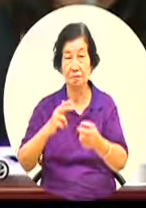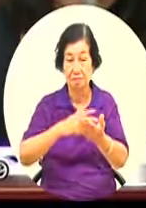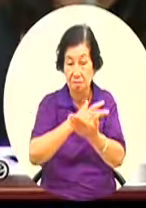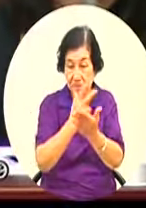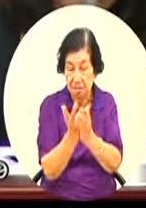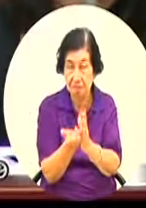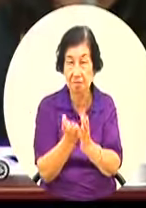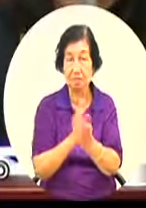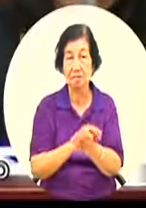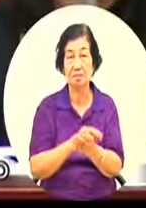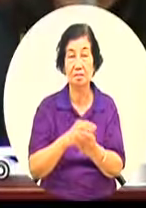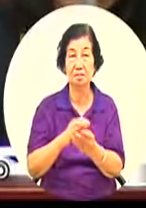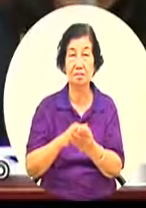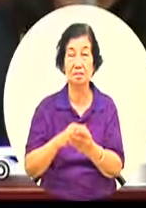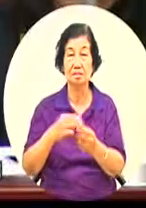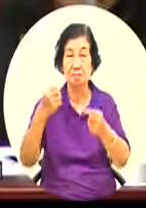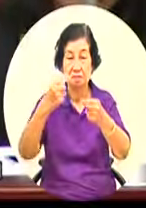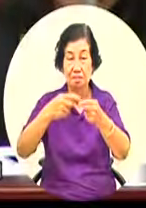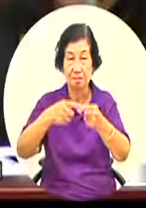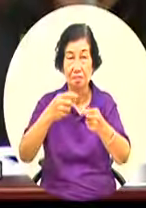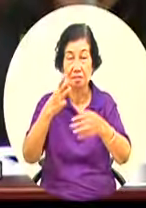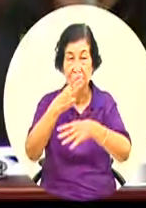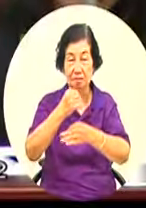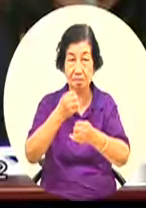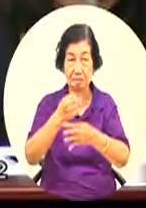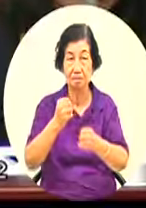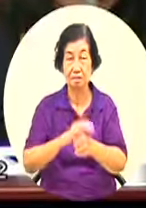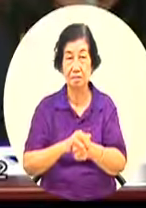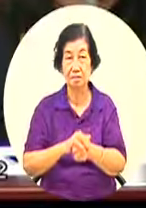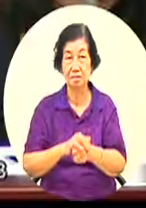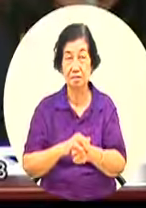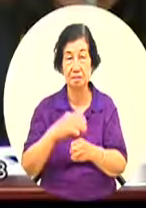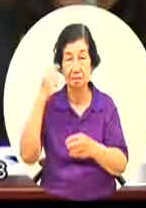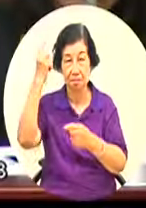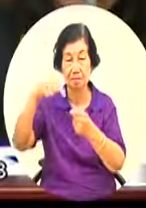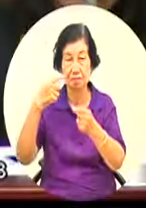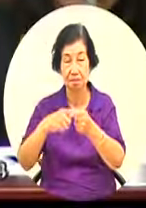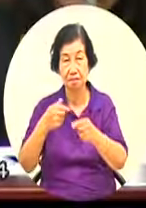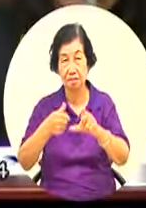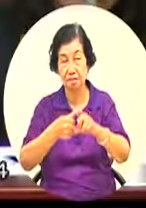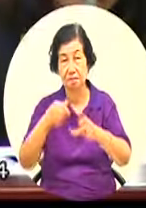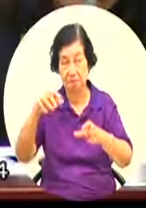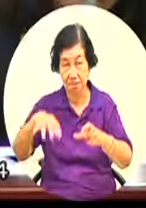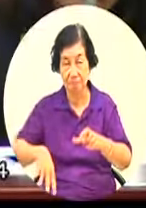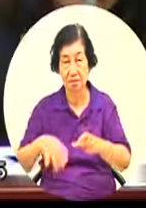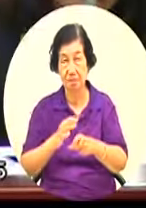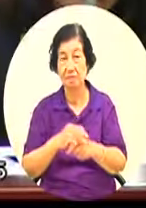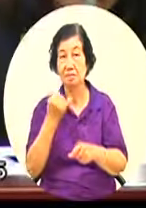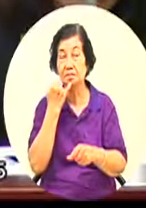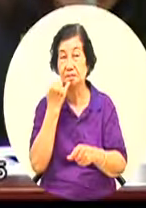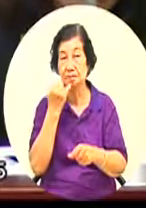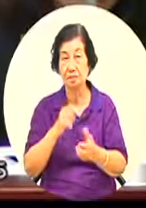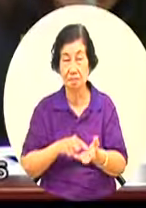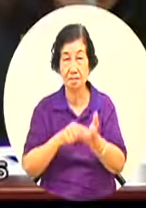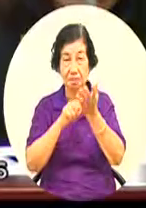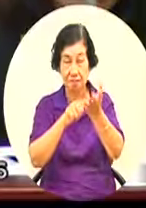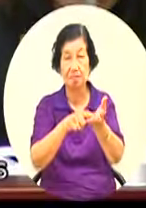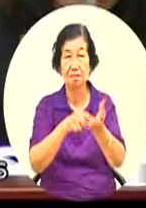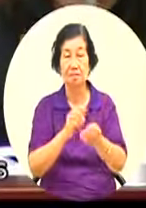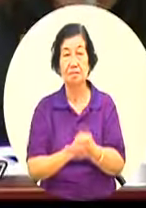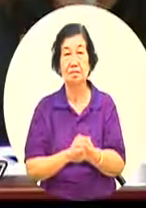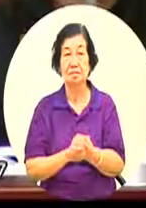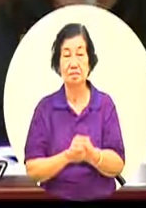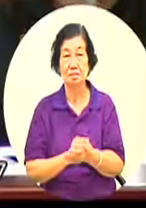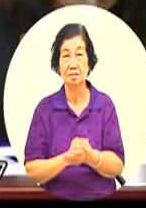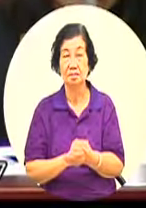小港区，那明年易碎节当然是区公所有需要可以提出来，我们也会安排相关活动在遐啦。这